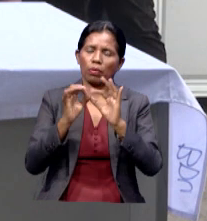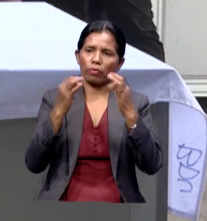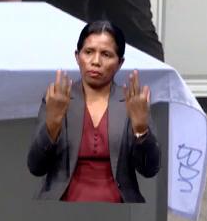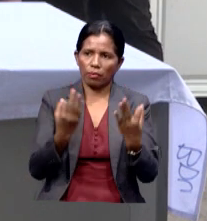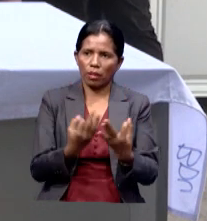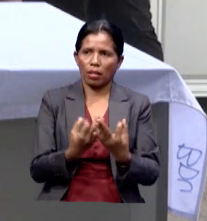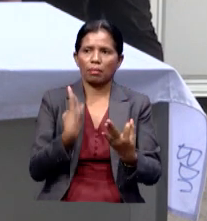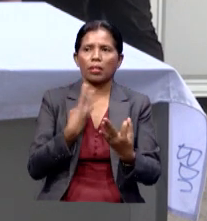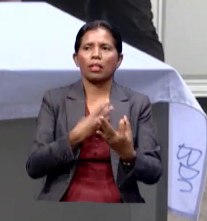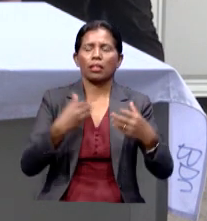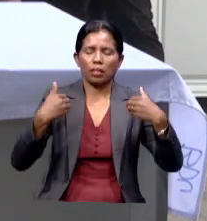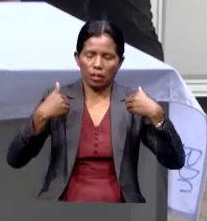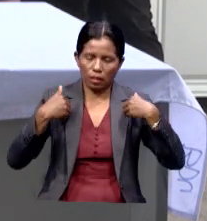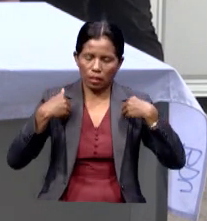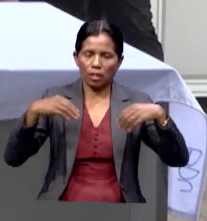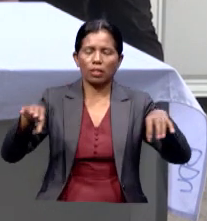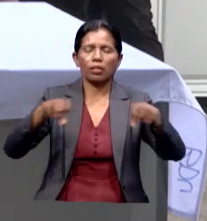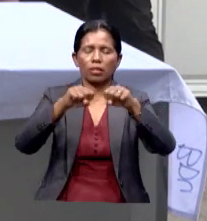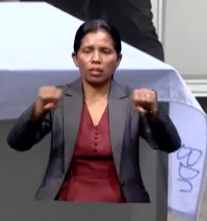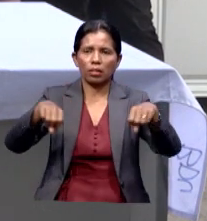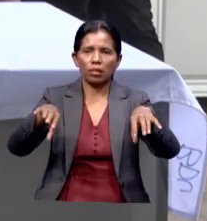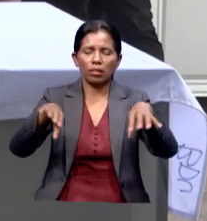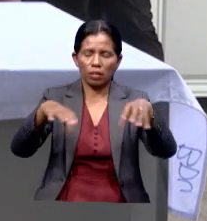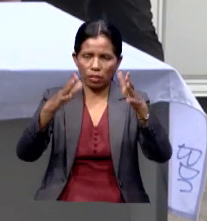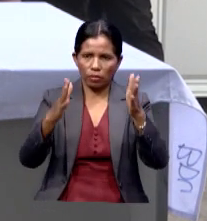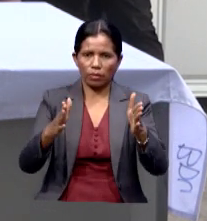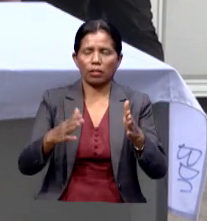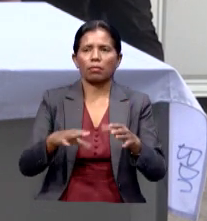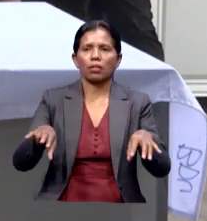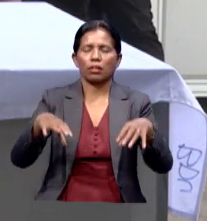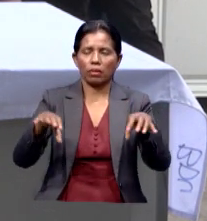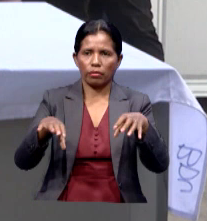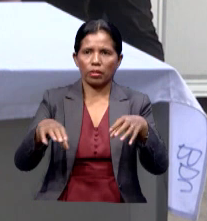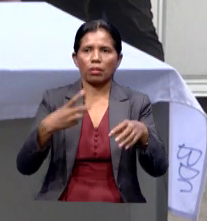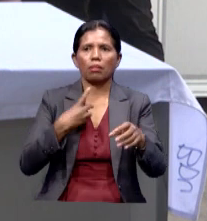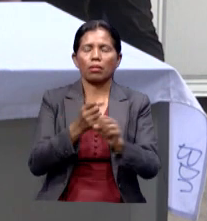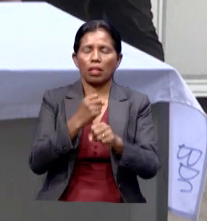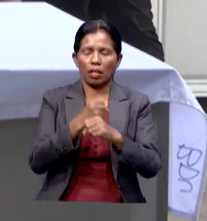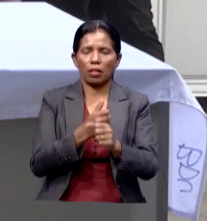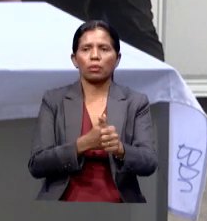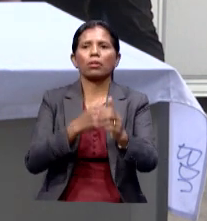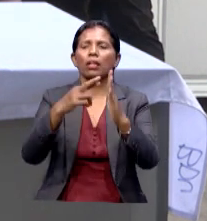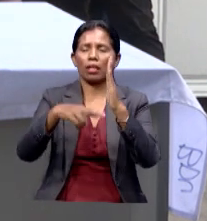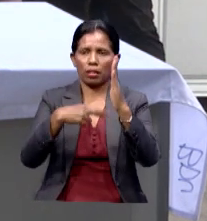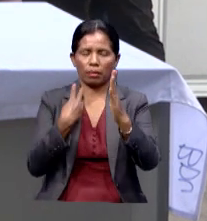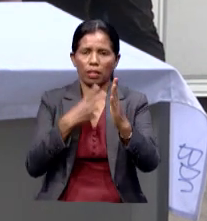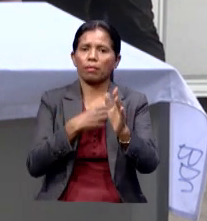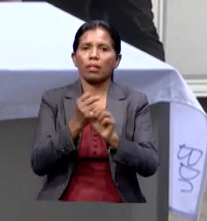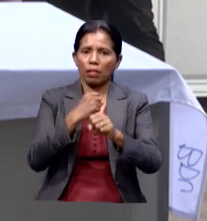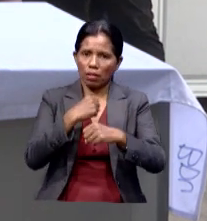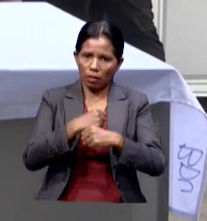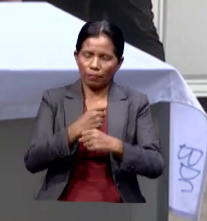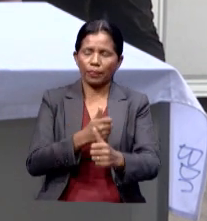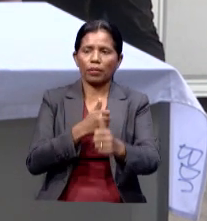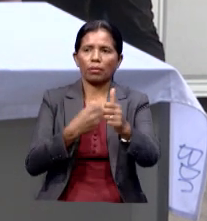ya sistema. Ame tuiri dar ke servisu nebe ke ame durante ne ame halo bazea ba ame